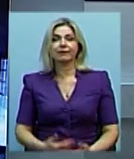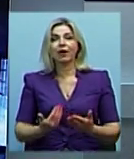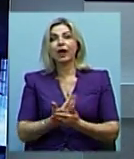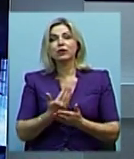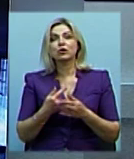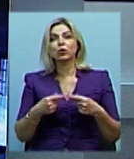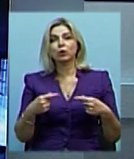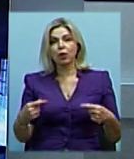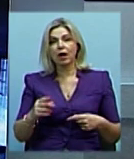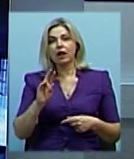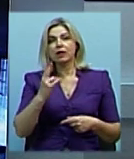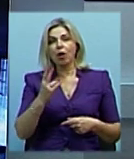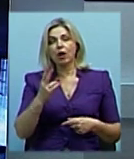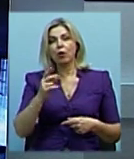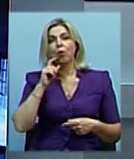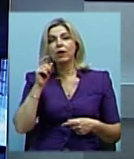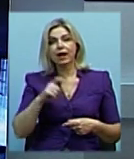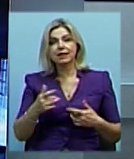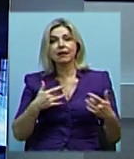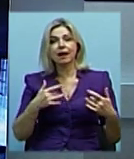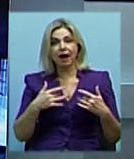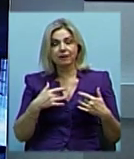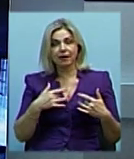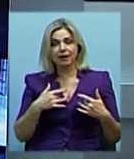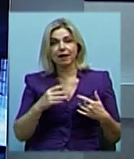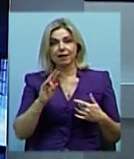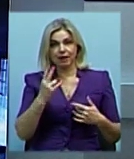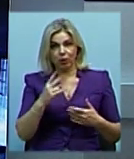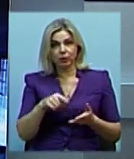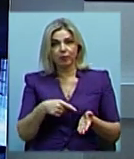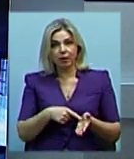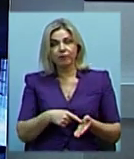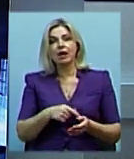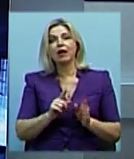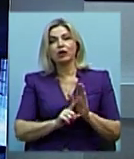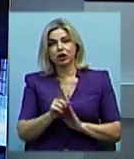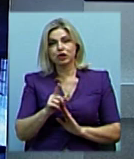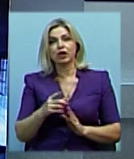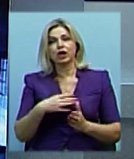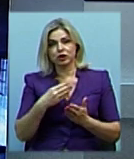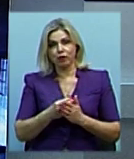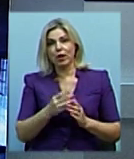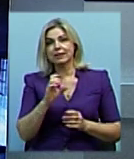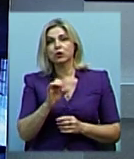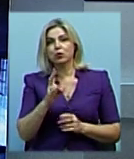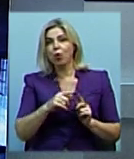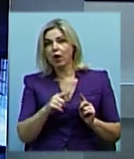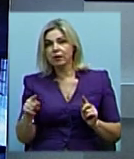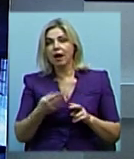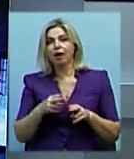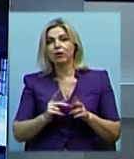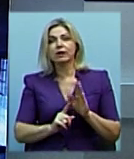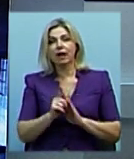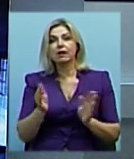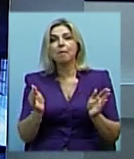подій. Миколаївський академічний український театр драми та музичної комедії розпочинає черговий сезон, який розпочнеться на